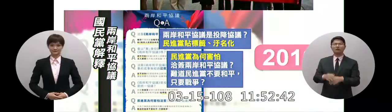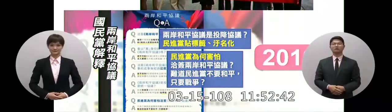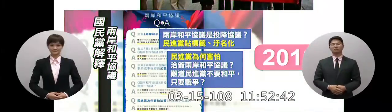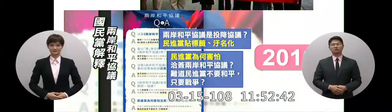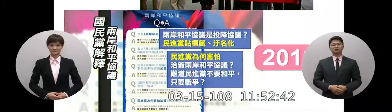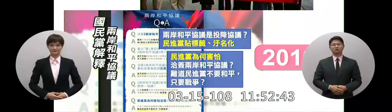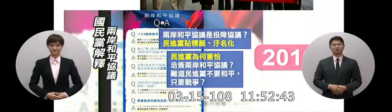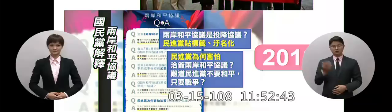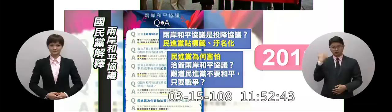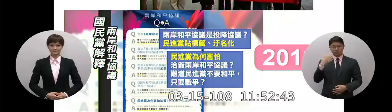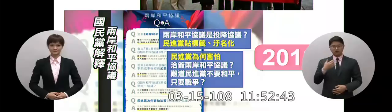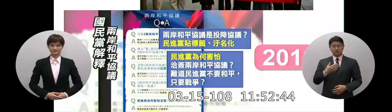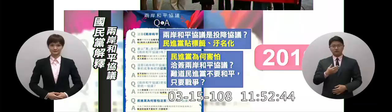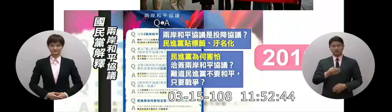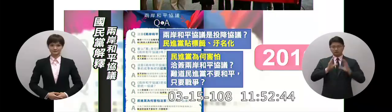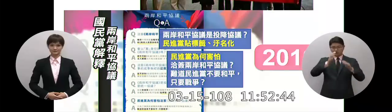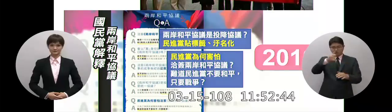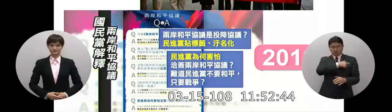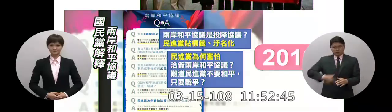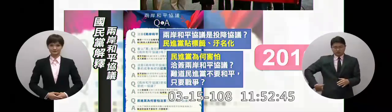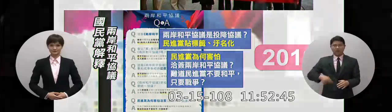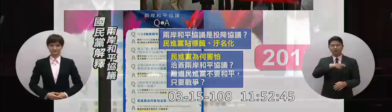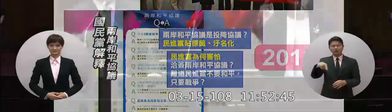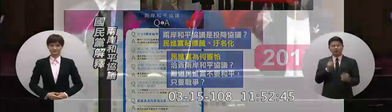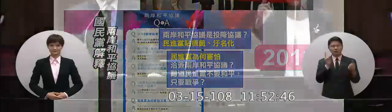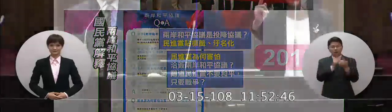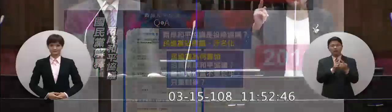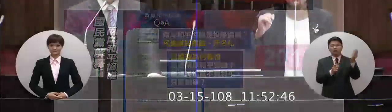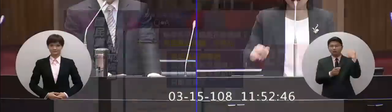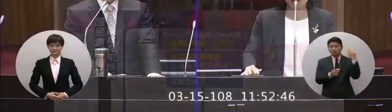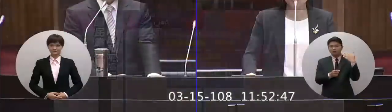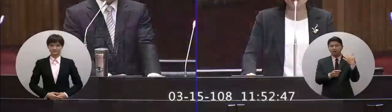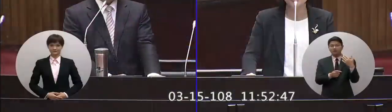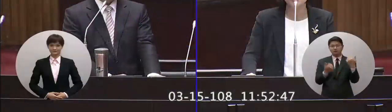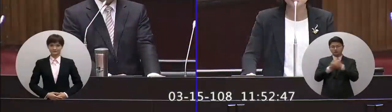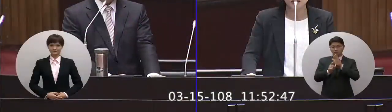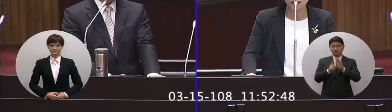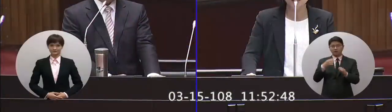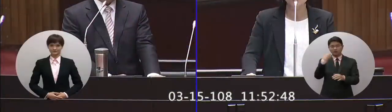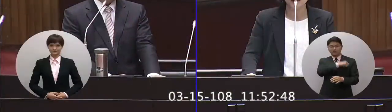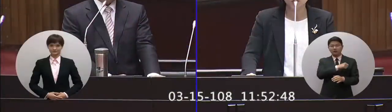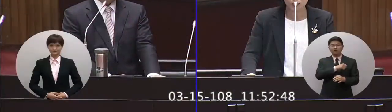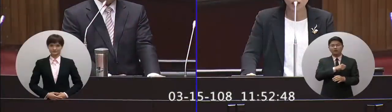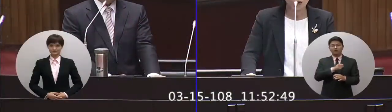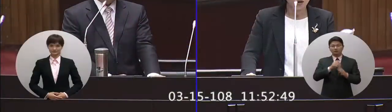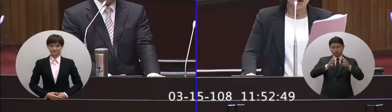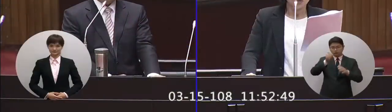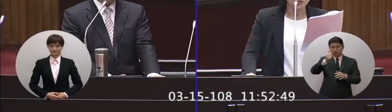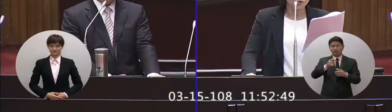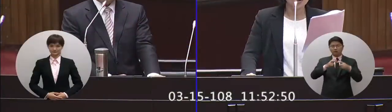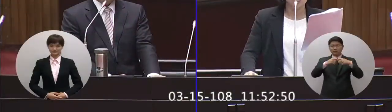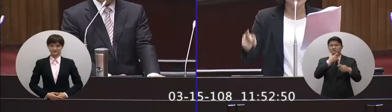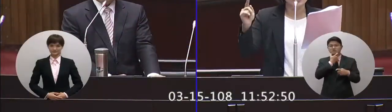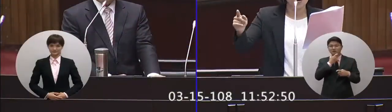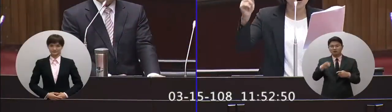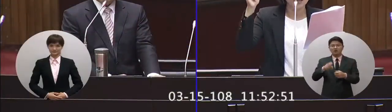时有要竞选总统大位的人曾经对当时代表台湾主体意识的李登辉说，